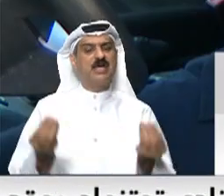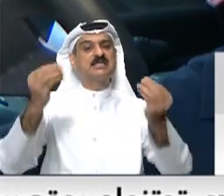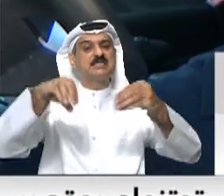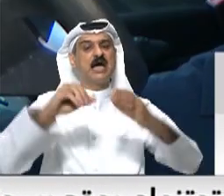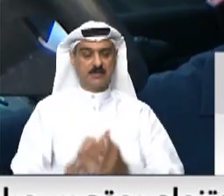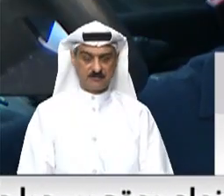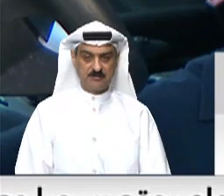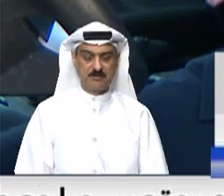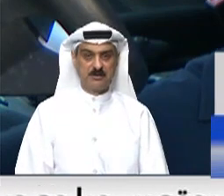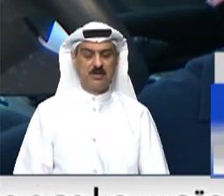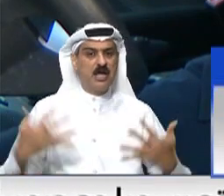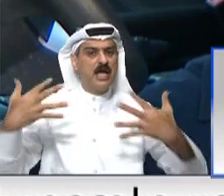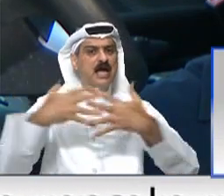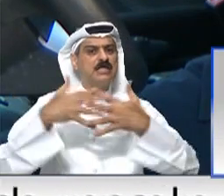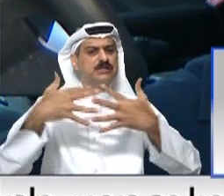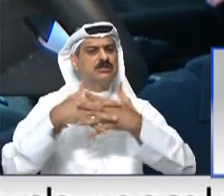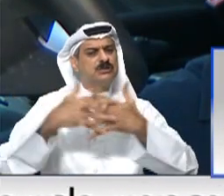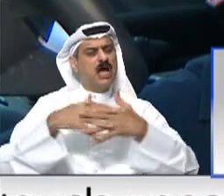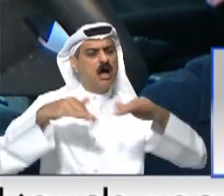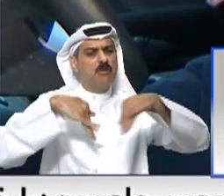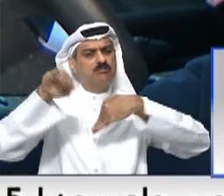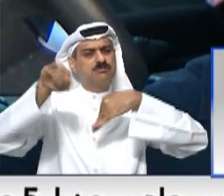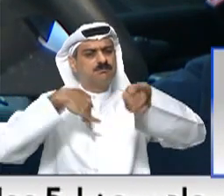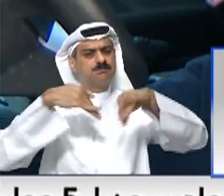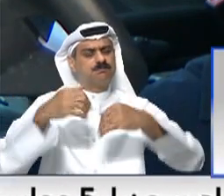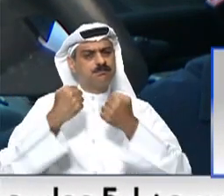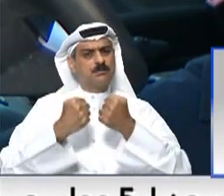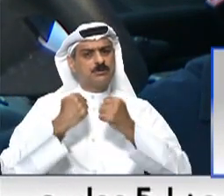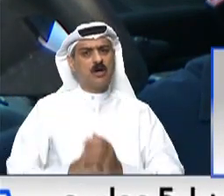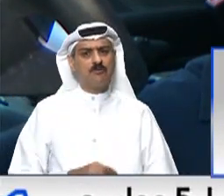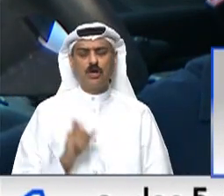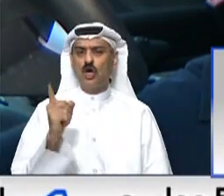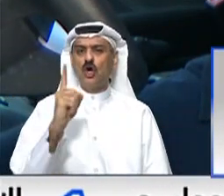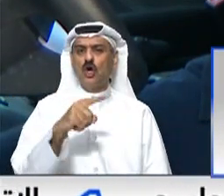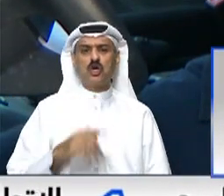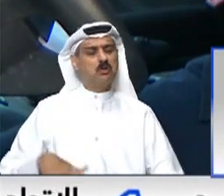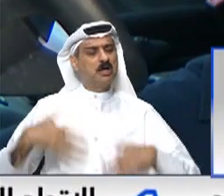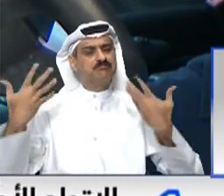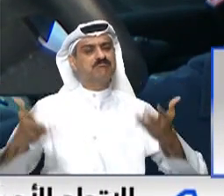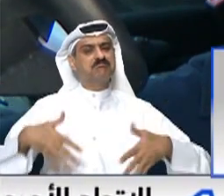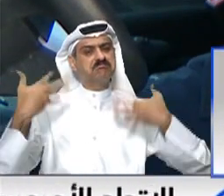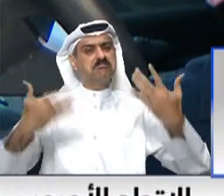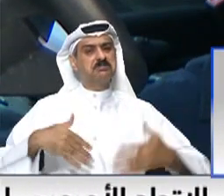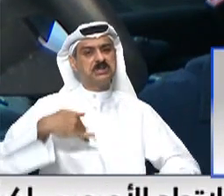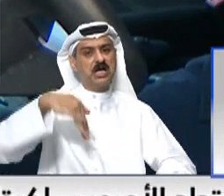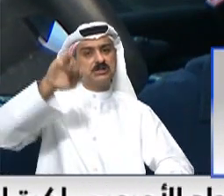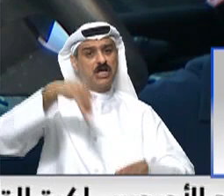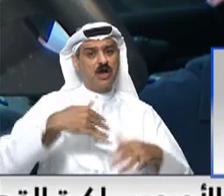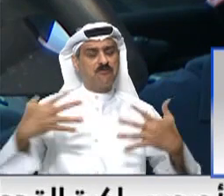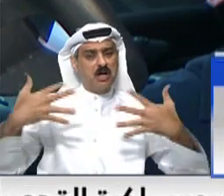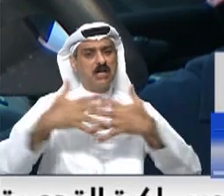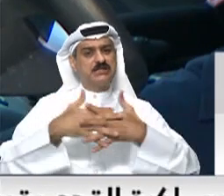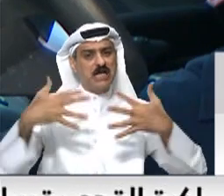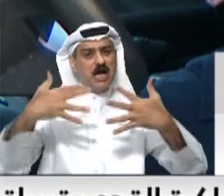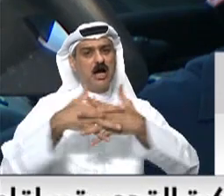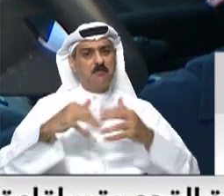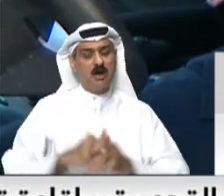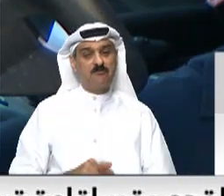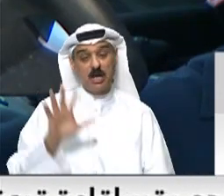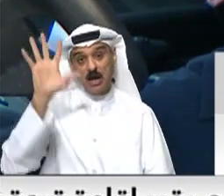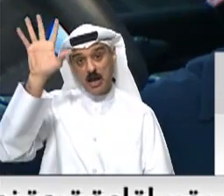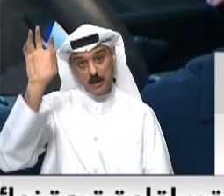هي الزحمة اللي نشوفها بالشوارع، الكل طالع يبي يستانس بالعيد، بعد المساء فترة بعد المساء